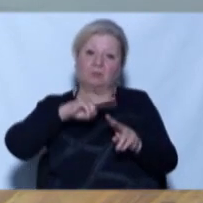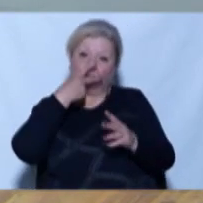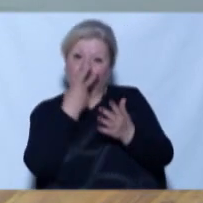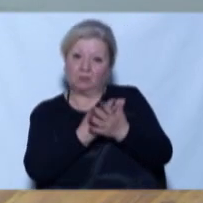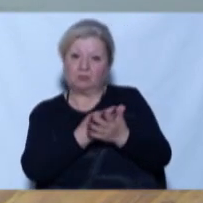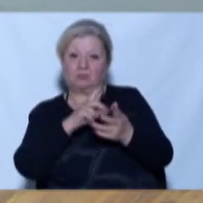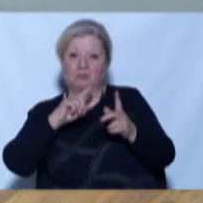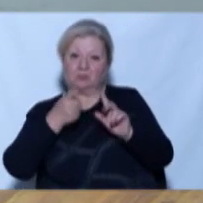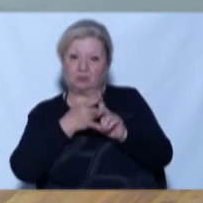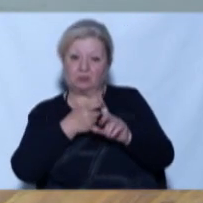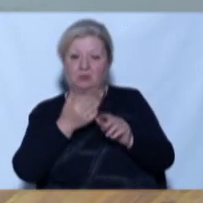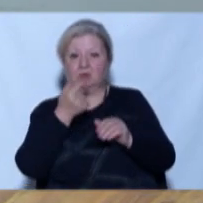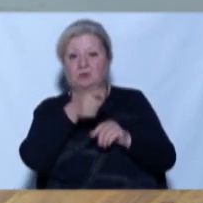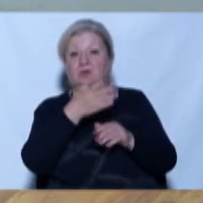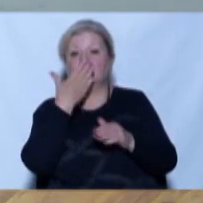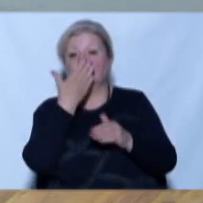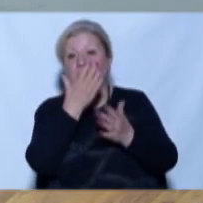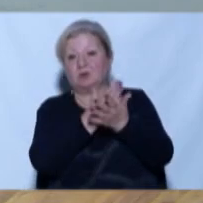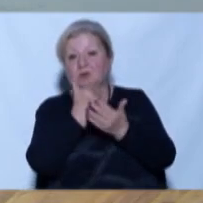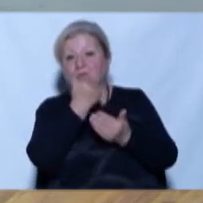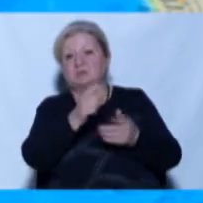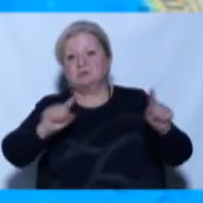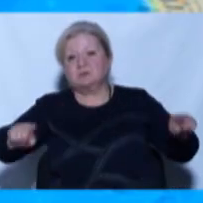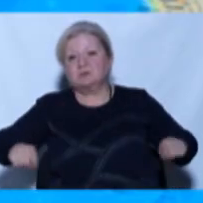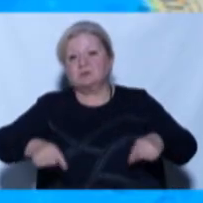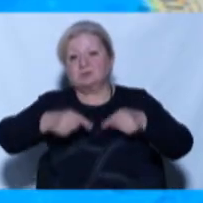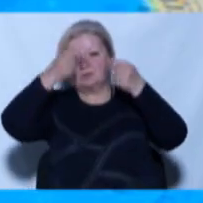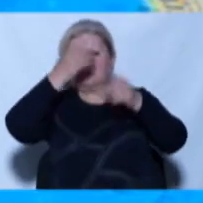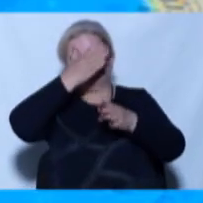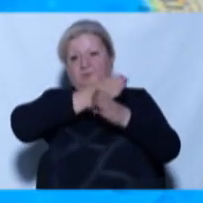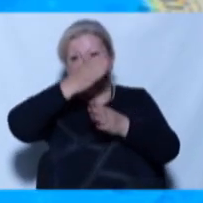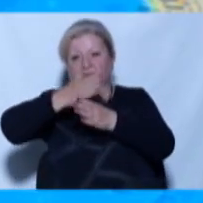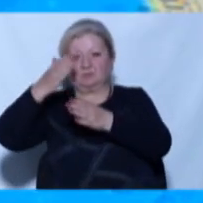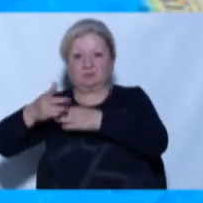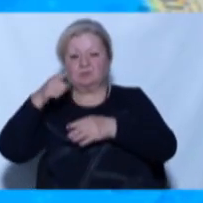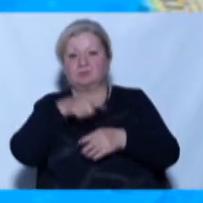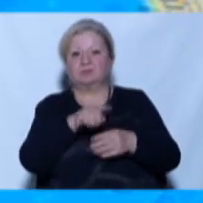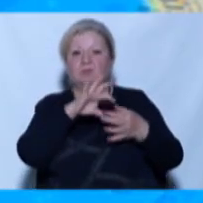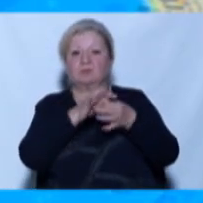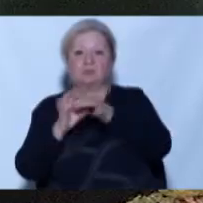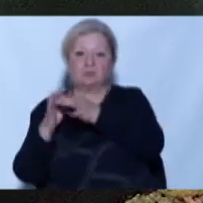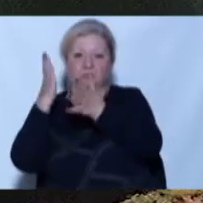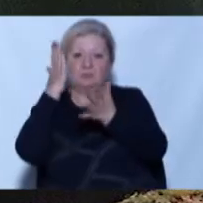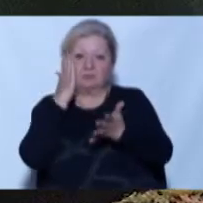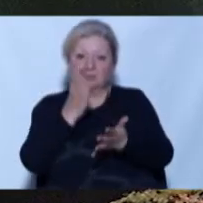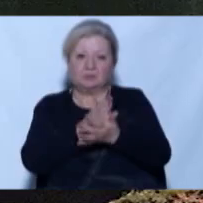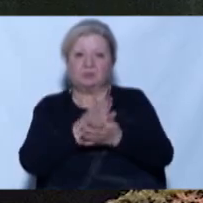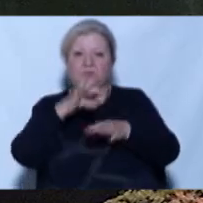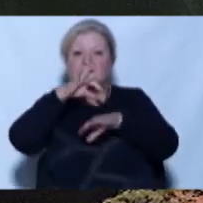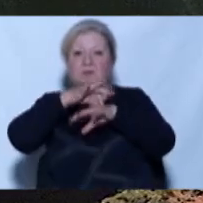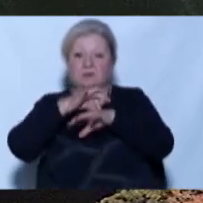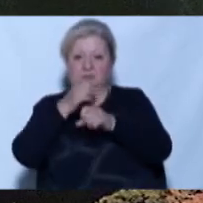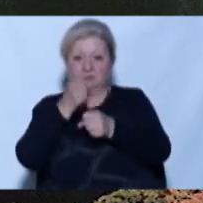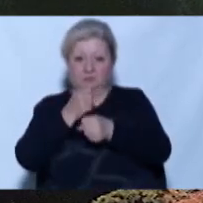დედამიწისთვის ეს არის მისი განვითარების გარკვეული ეტაპი. რადგან ეს პროცესები ქმნიან დედამიწის ზედაპირზე ქერქს,